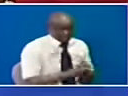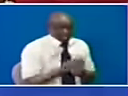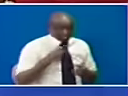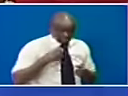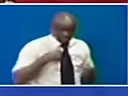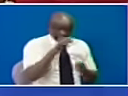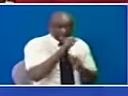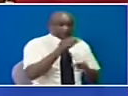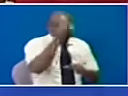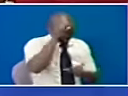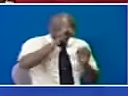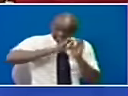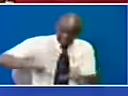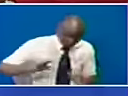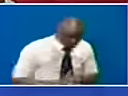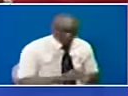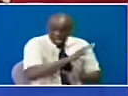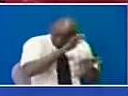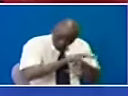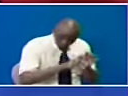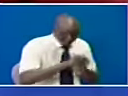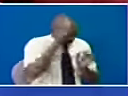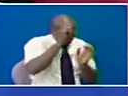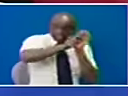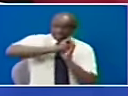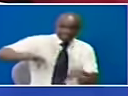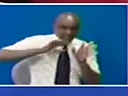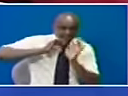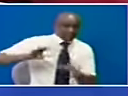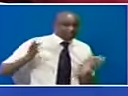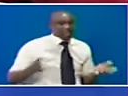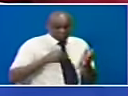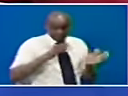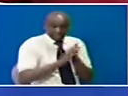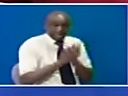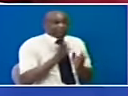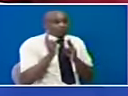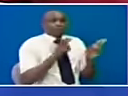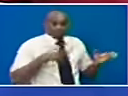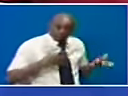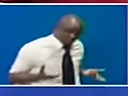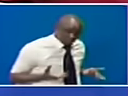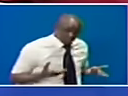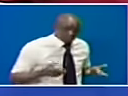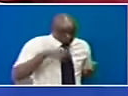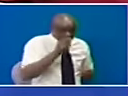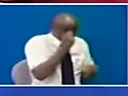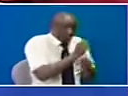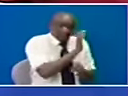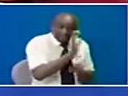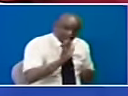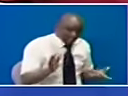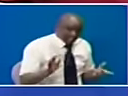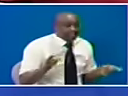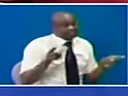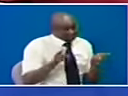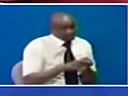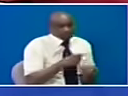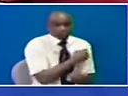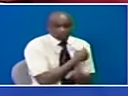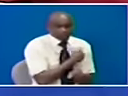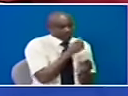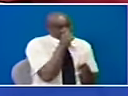gari ya serikali, vitu zote za serikali niliwaacha nazo kwa sababu nimekuwa raia. Kwa hivyo ukitaka sasa unaenda unafanya kazi yako kama